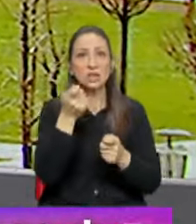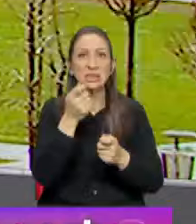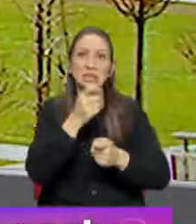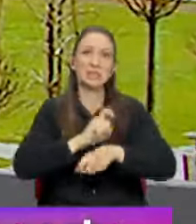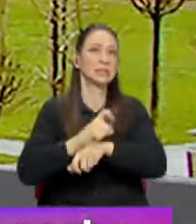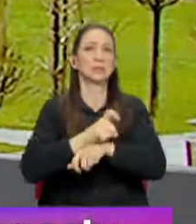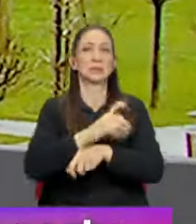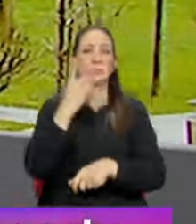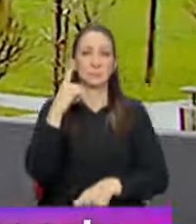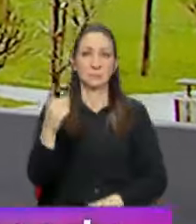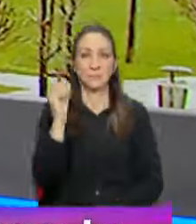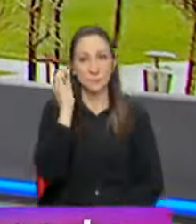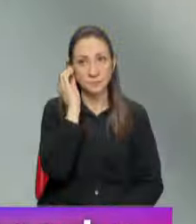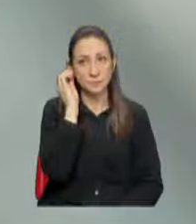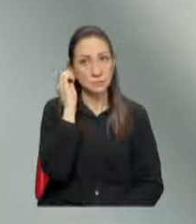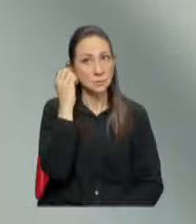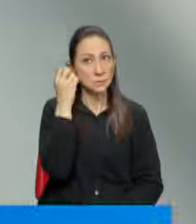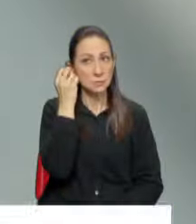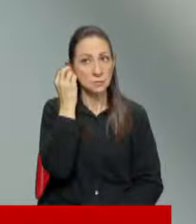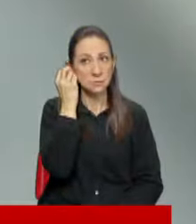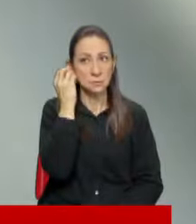isyanı.